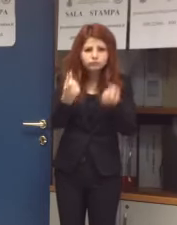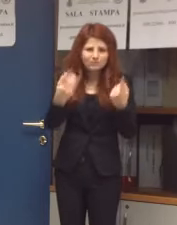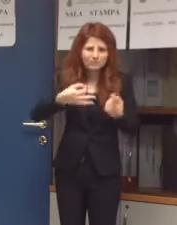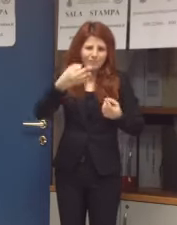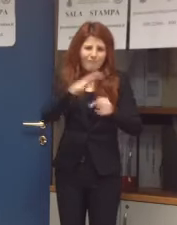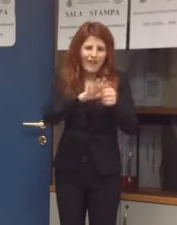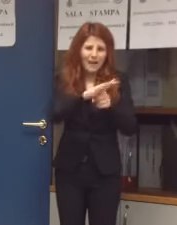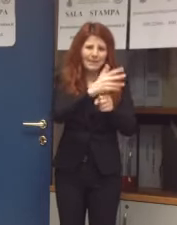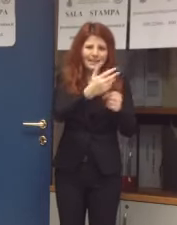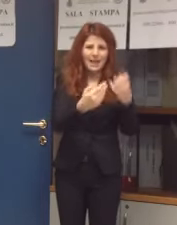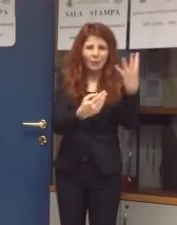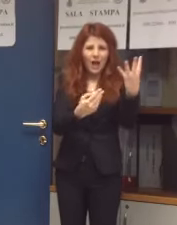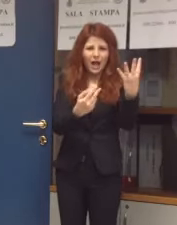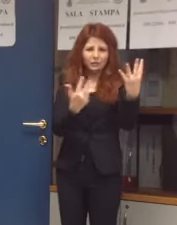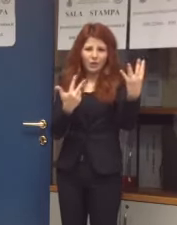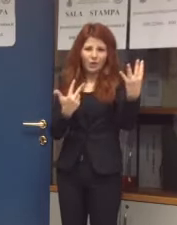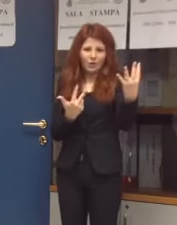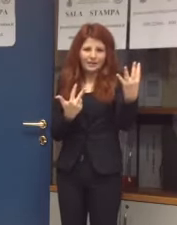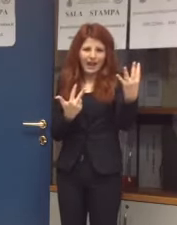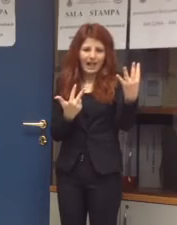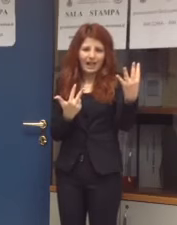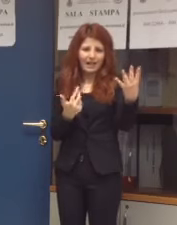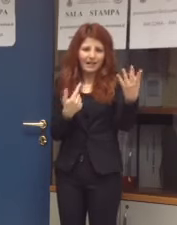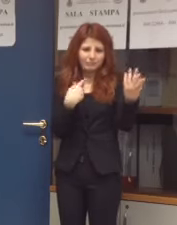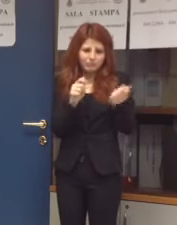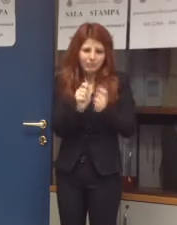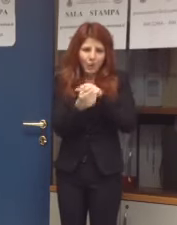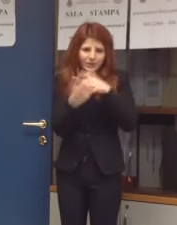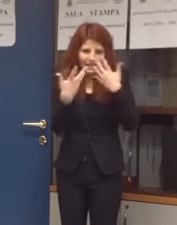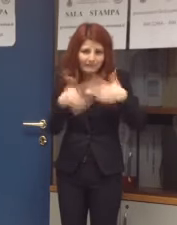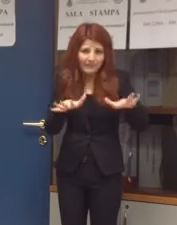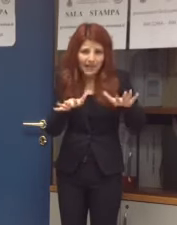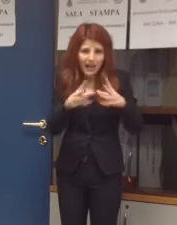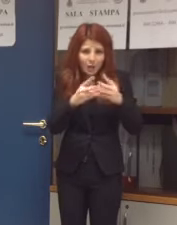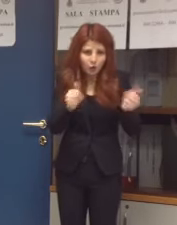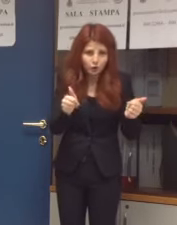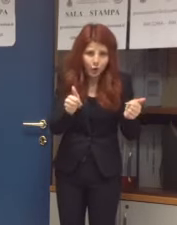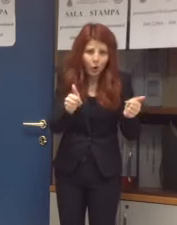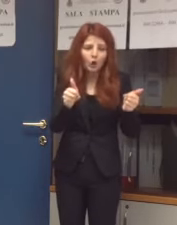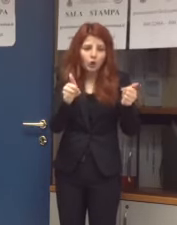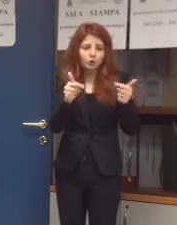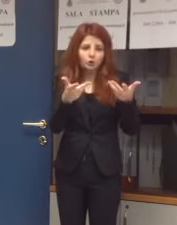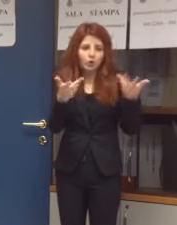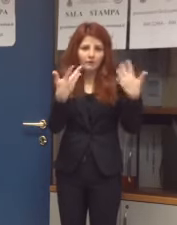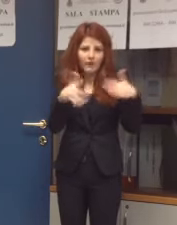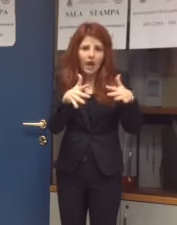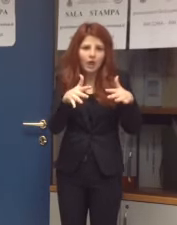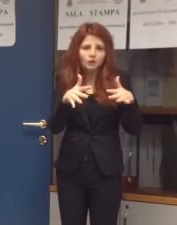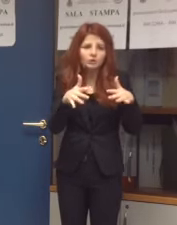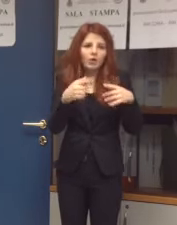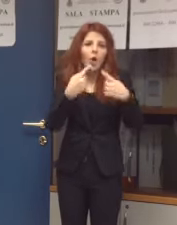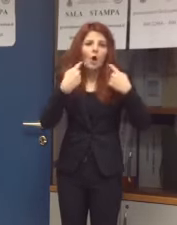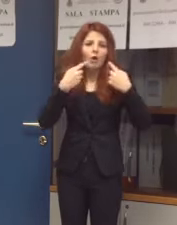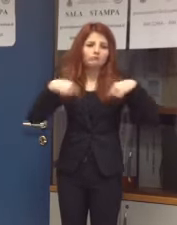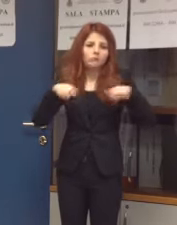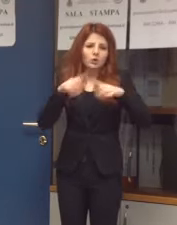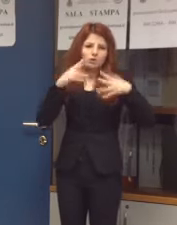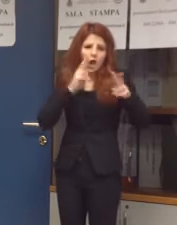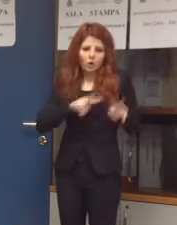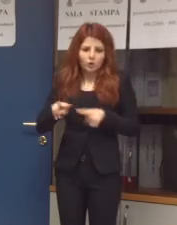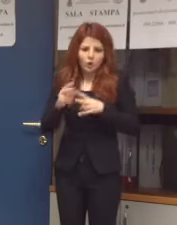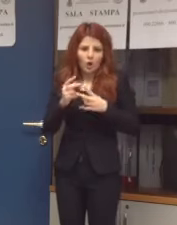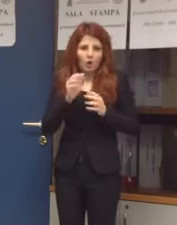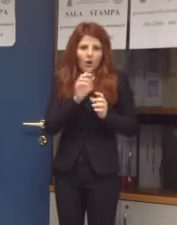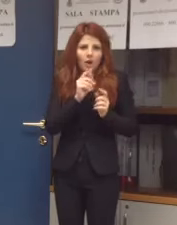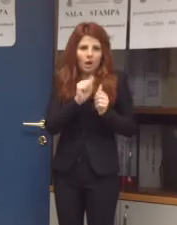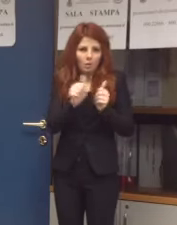da un punto di vista giuridico mi rendo conto che ci sono delle situazioni immutate, ma che all'ufficio anagrafe non risultano, noi